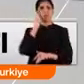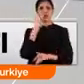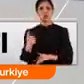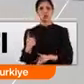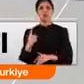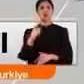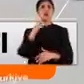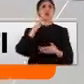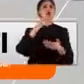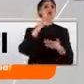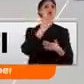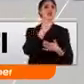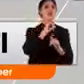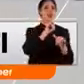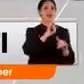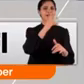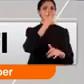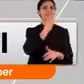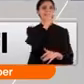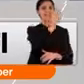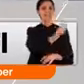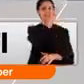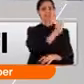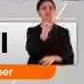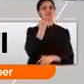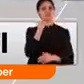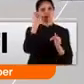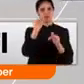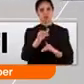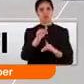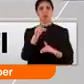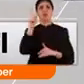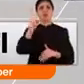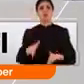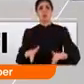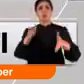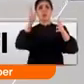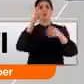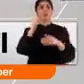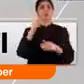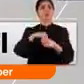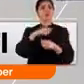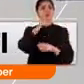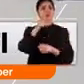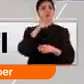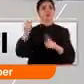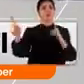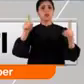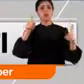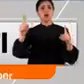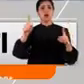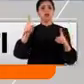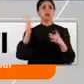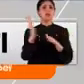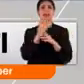yine yaşıtları olan iki genç de buraya misafirliğe gelmişti. Rezidansın içindeki kafede aralarında niye baktın